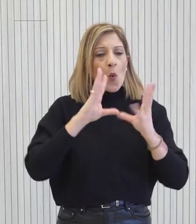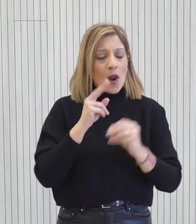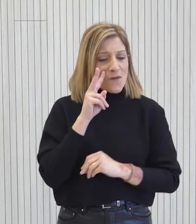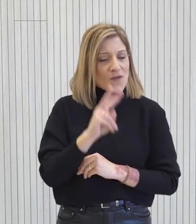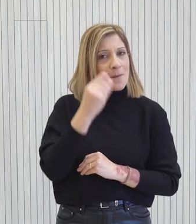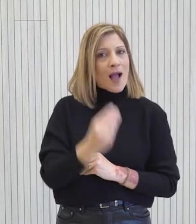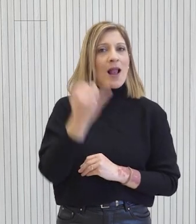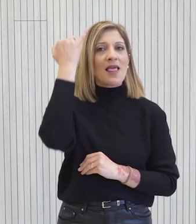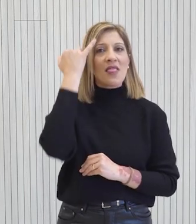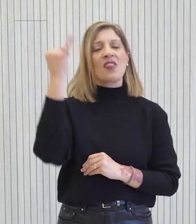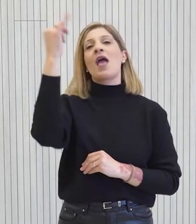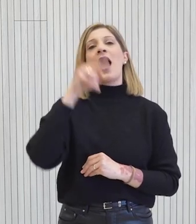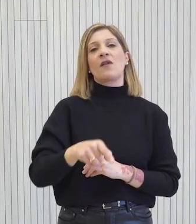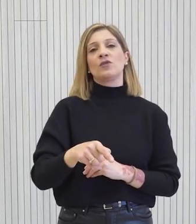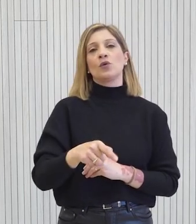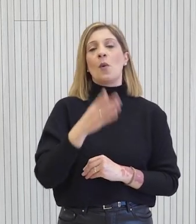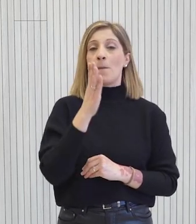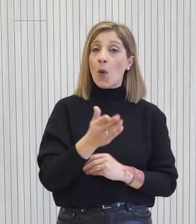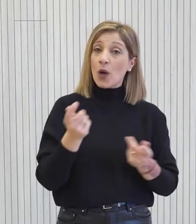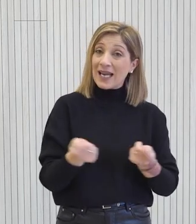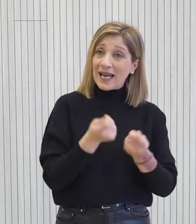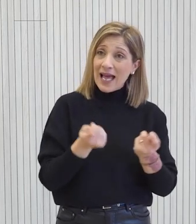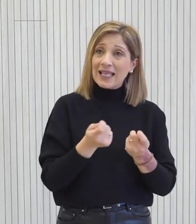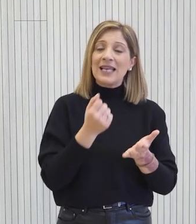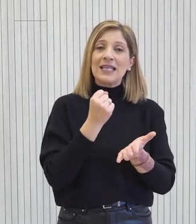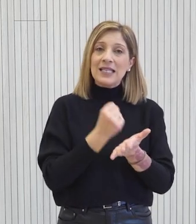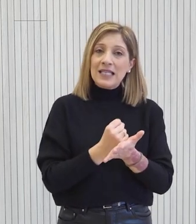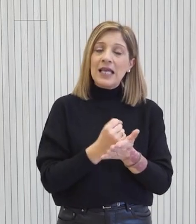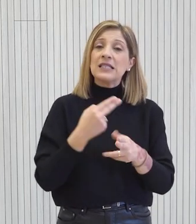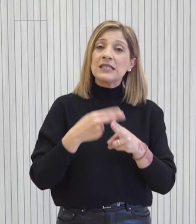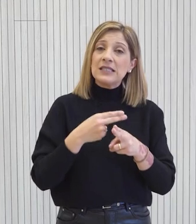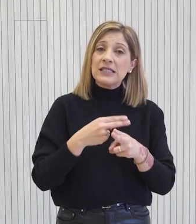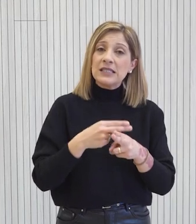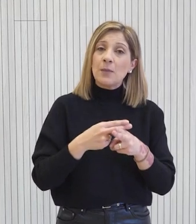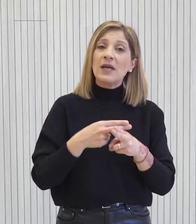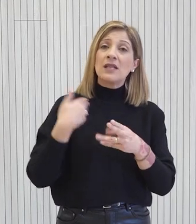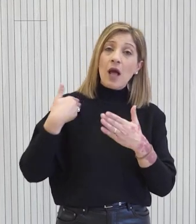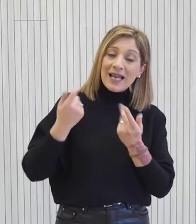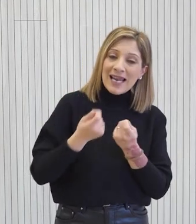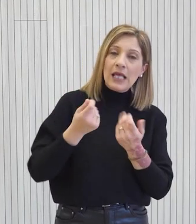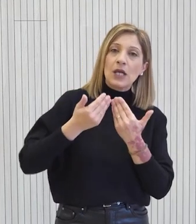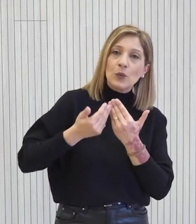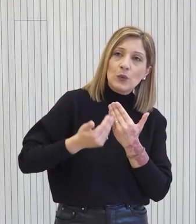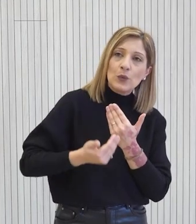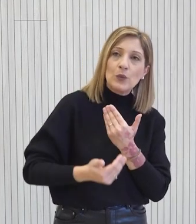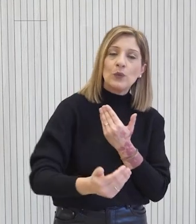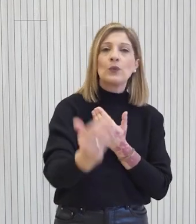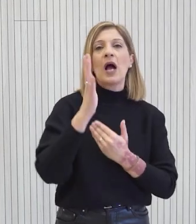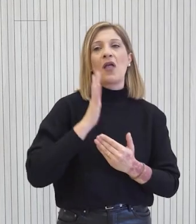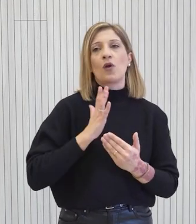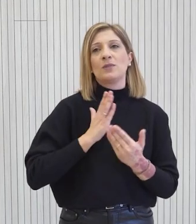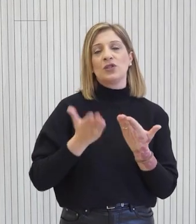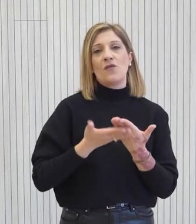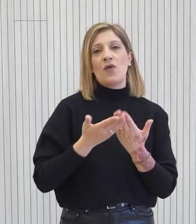χαρακτηριστικά που μπορούν μόνο να την καταστήσουν υλοποιήσιμη, αλλά και να διασφαλίσουν την μακρά διάρκεια παροχή ανθρωπιστικής βοήθειας